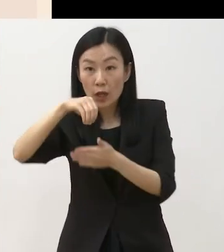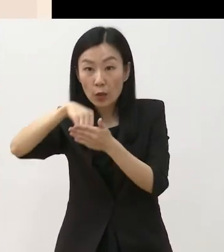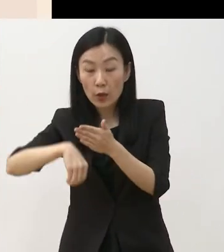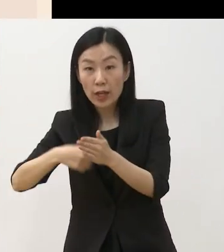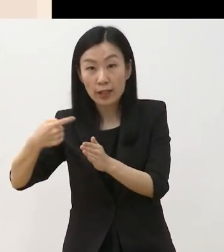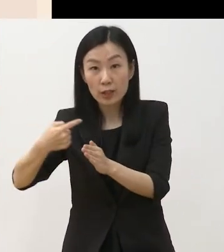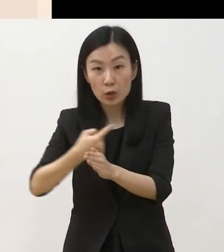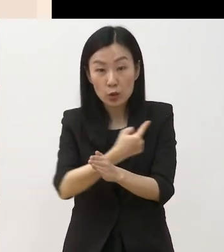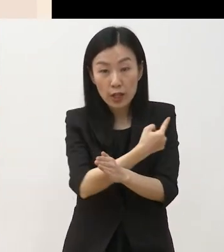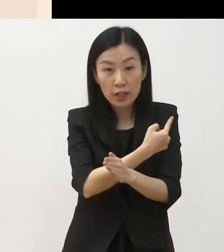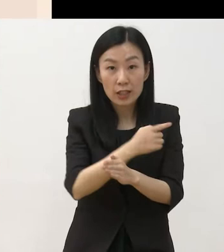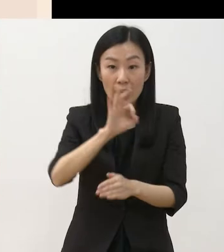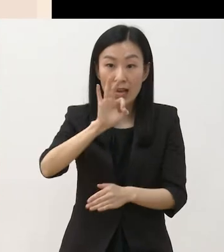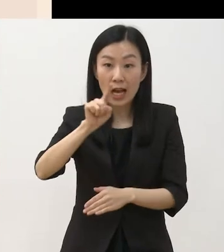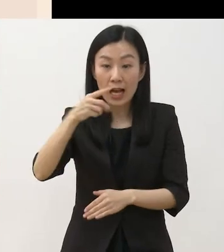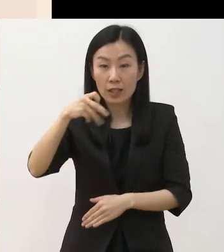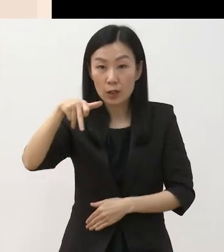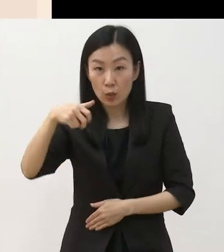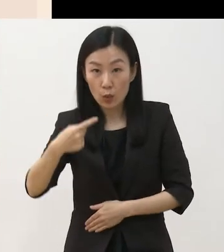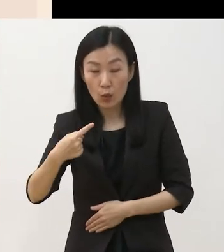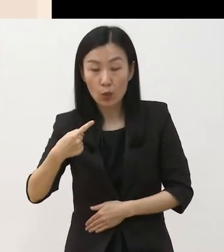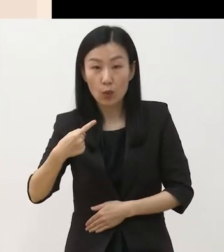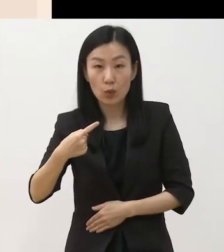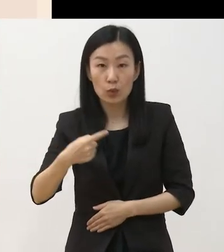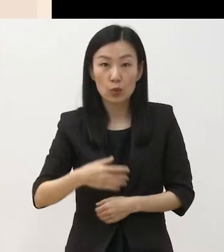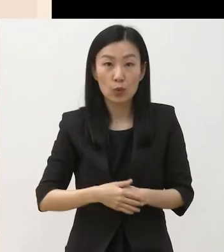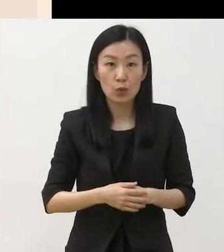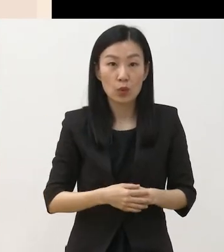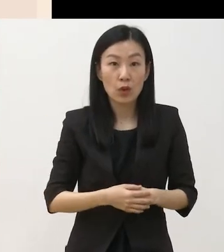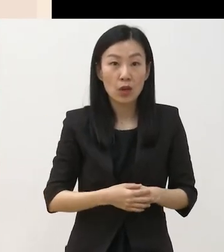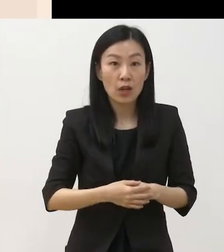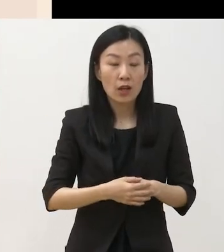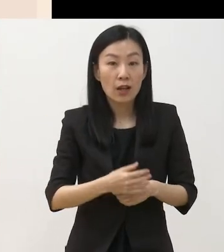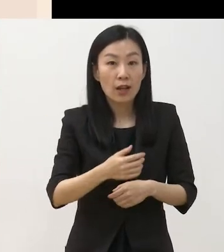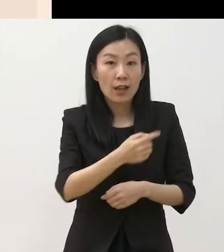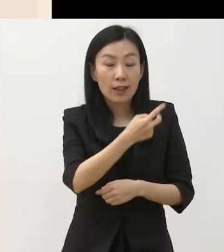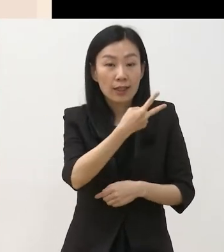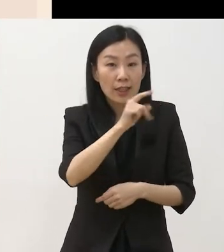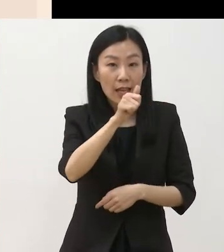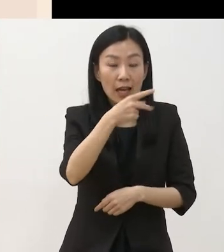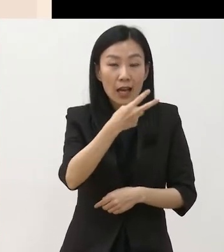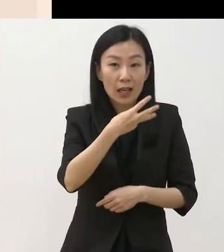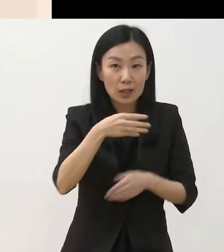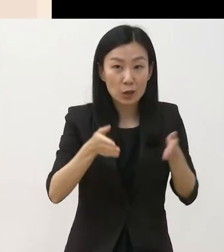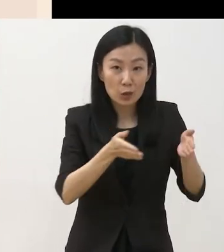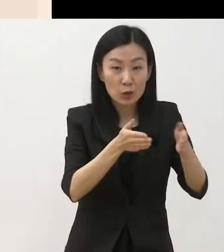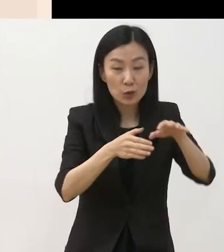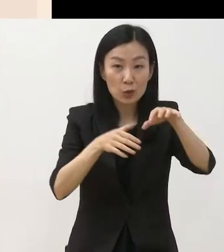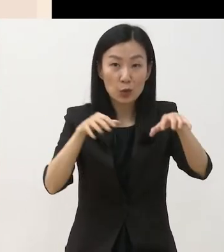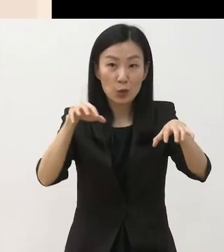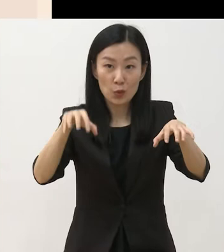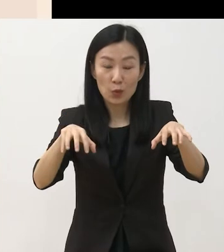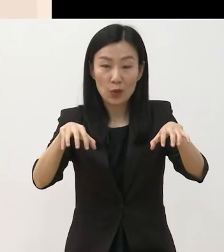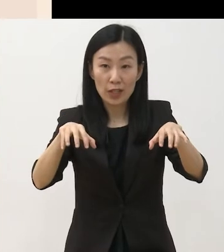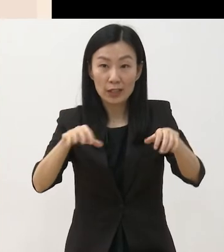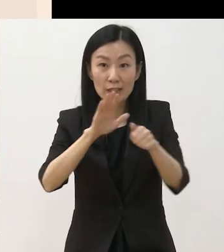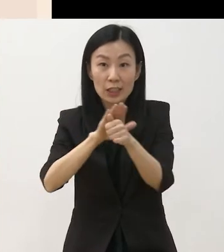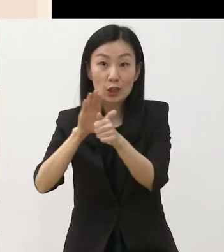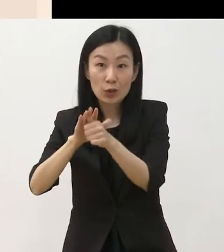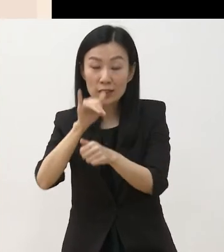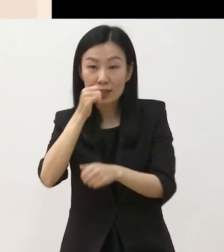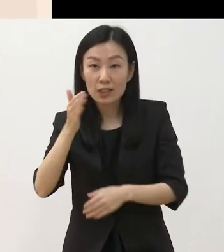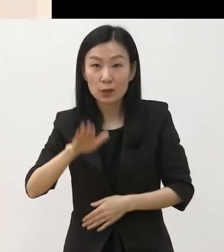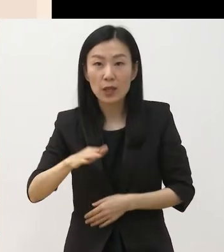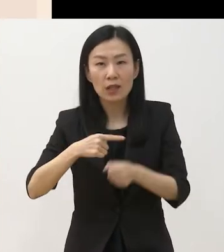저희 아르코예술극장과 대학로예술극장 소극장에서 공연을 진행을 하였는데요. 내년도에는 코로나 19로